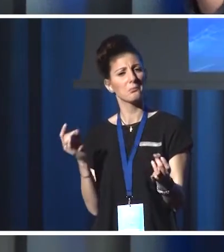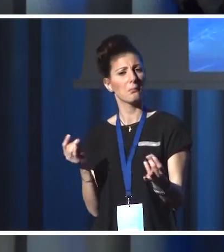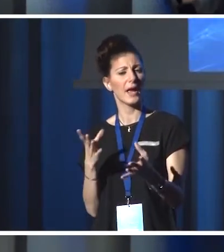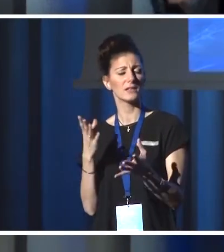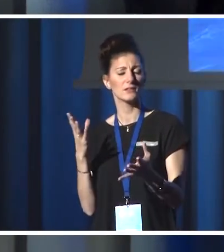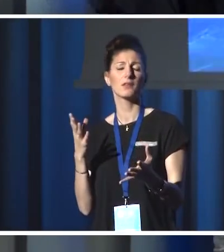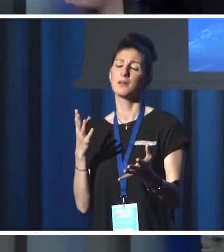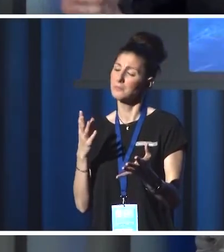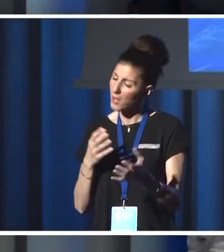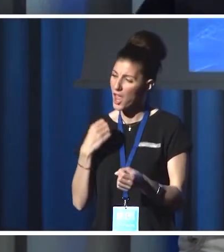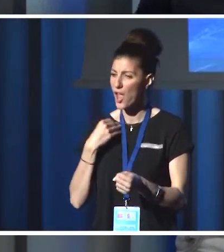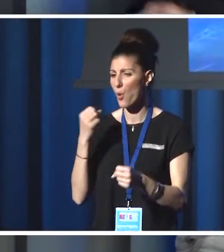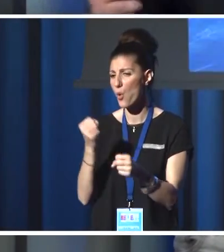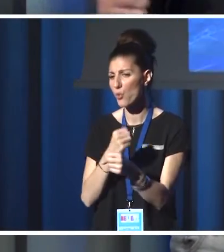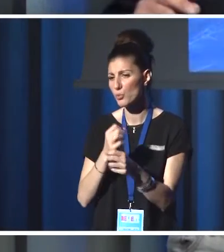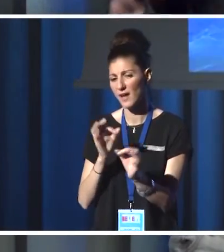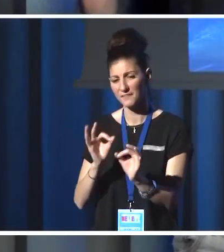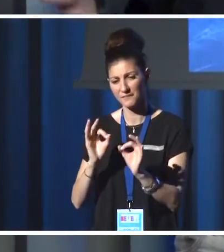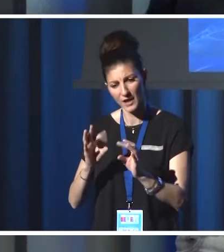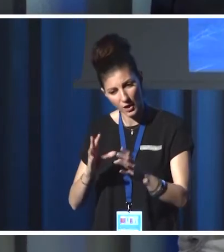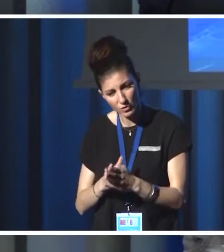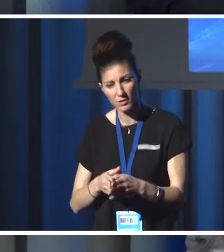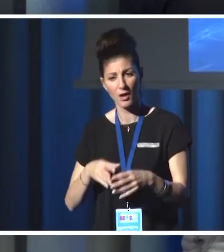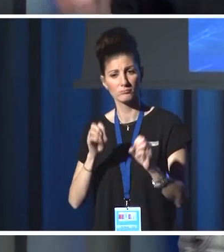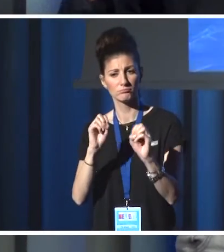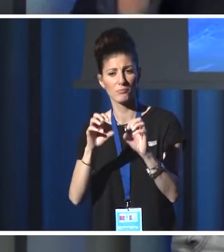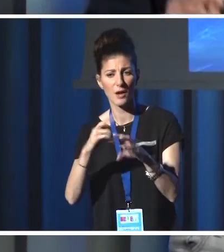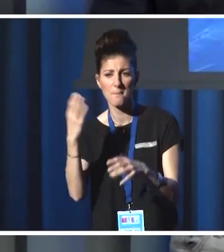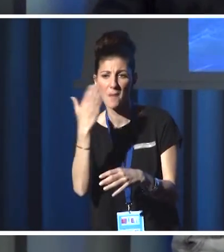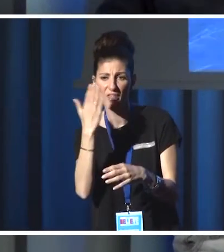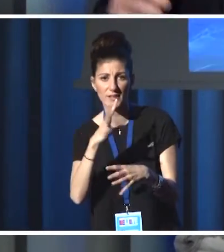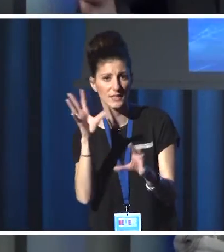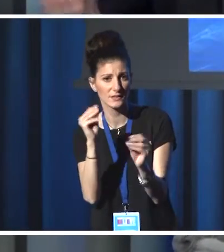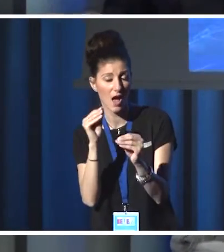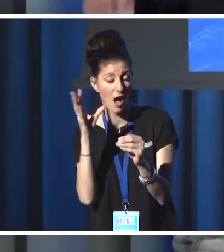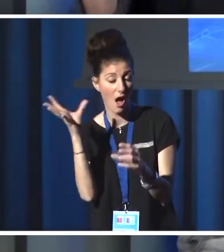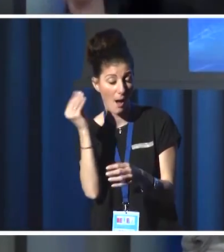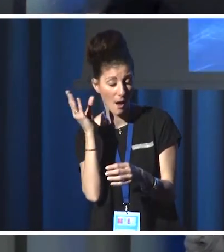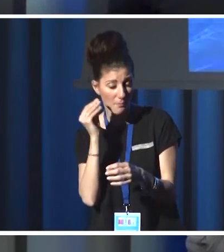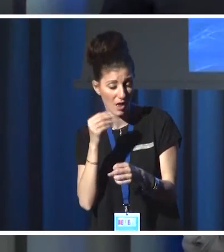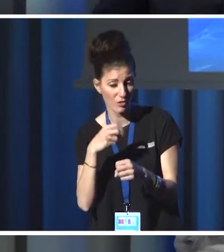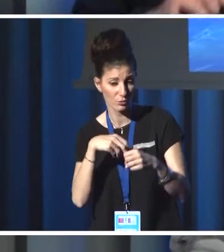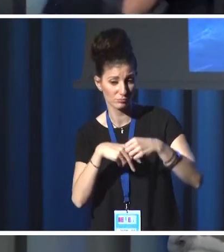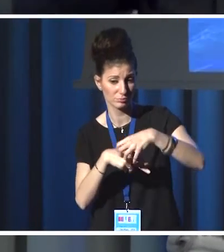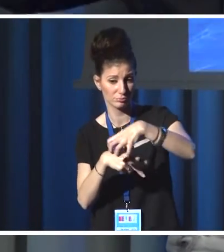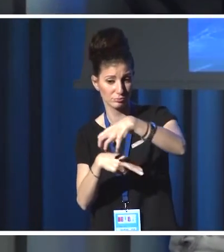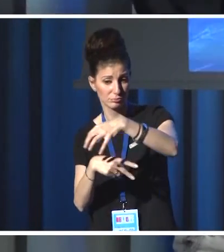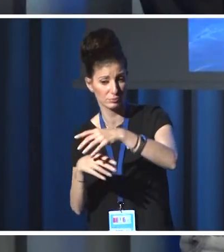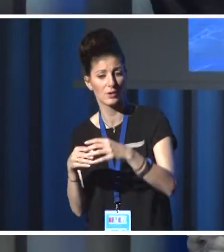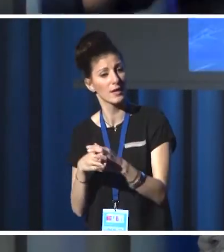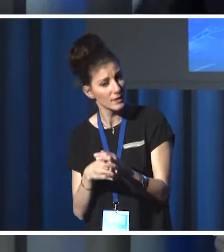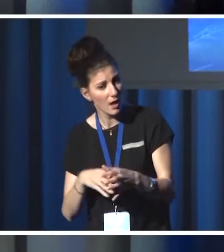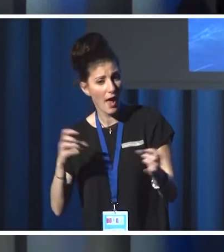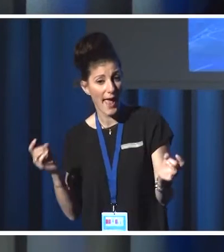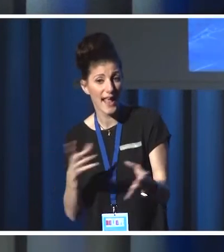εκπαίδευαν μαθητές μου αναφέραμε όταν συναντηθήκαμε δικοί μου σήμερα σας είδαμε που πετάγαν είχαμε περάσει βόλτα εκεί